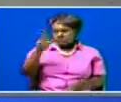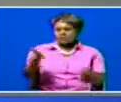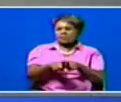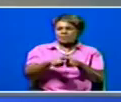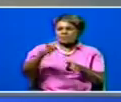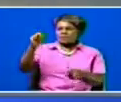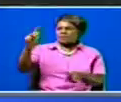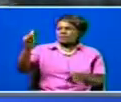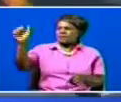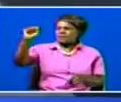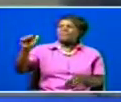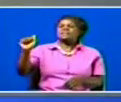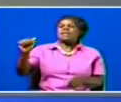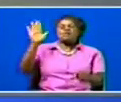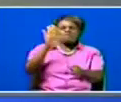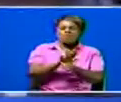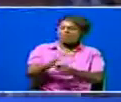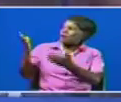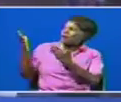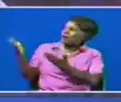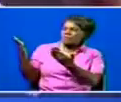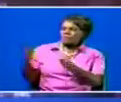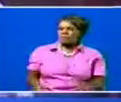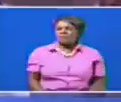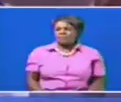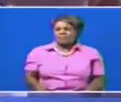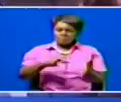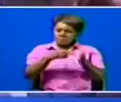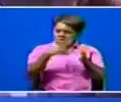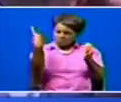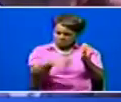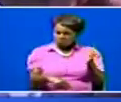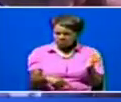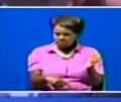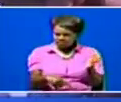wa NTSA kwenye barabara kote nchini. Even if it means